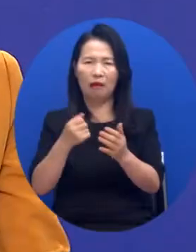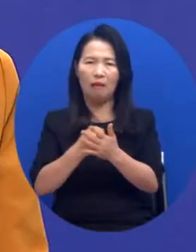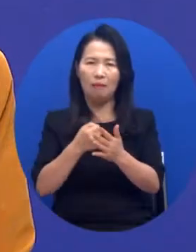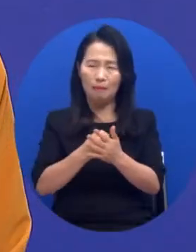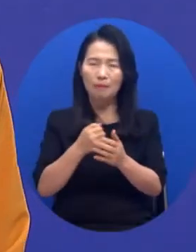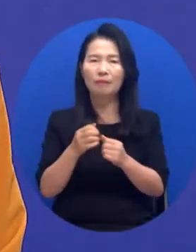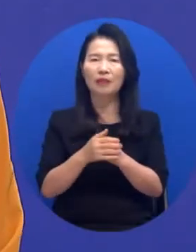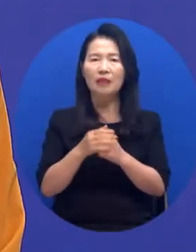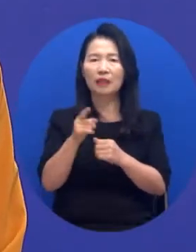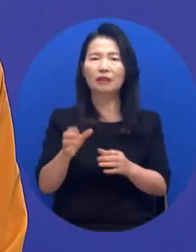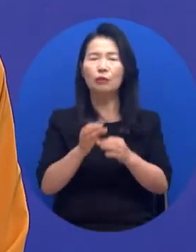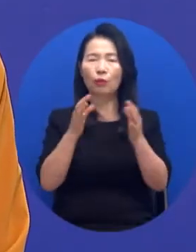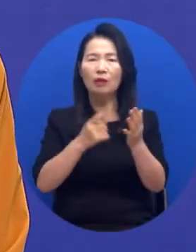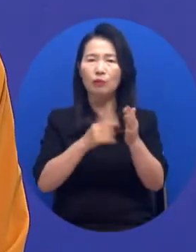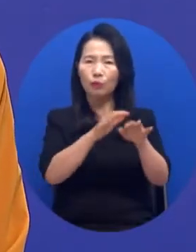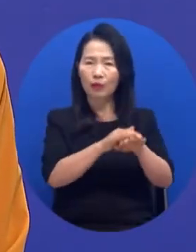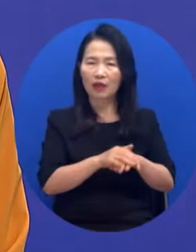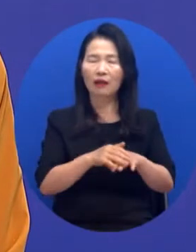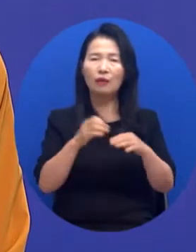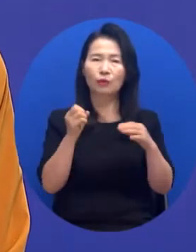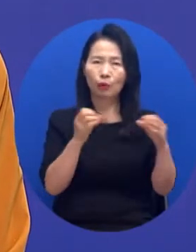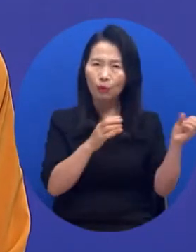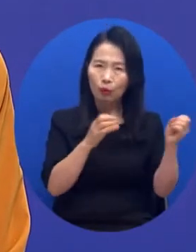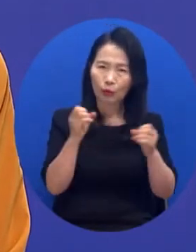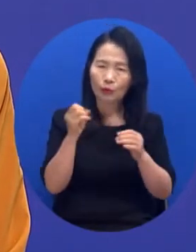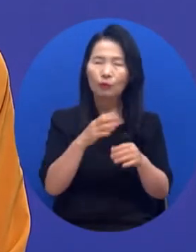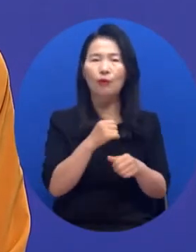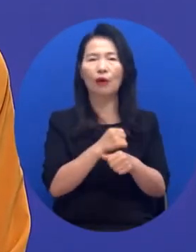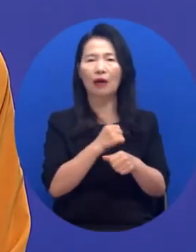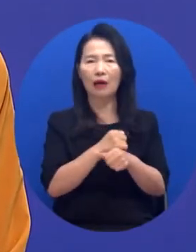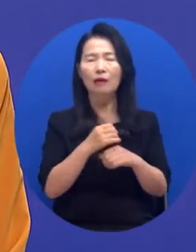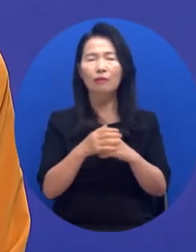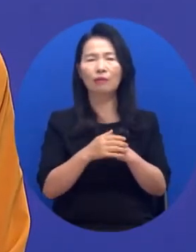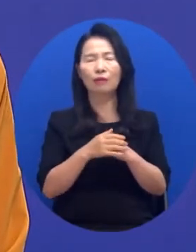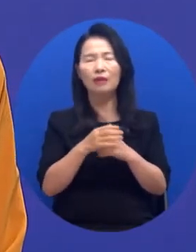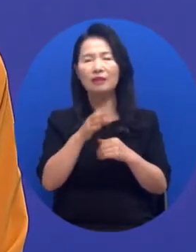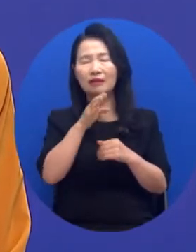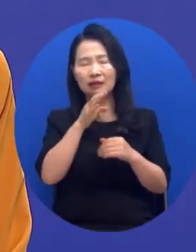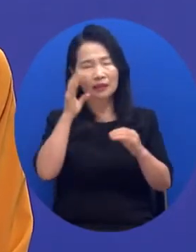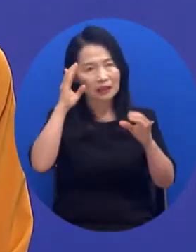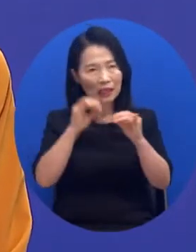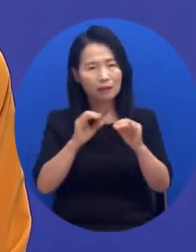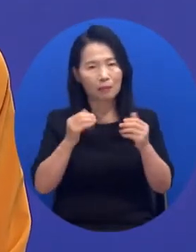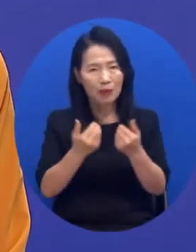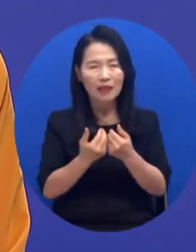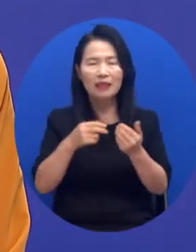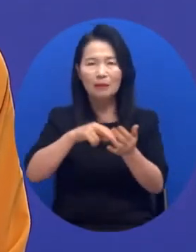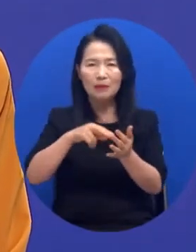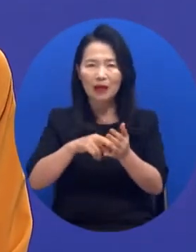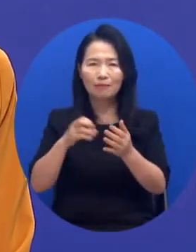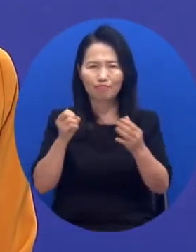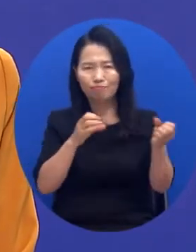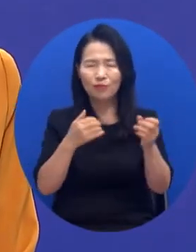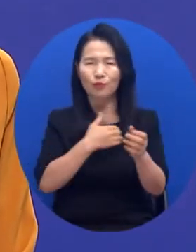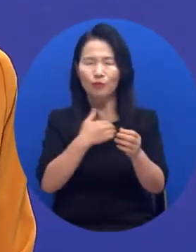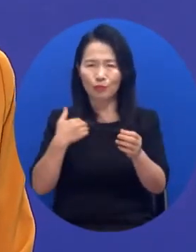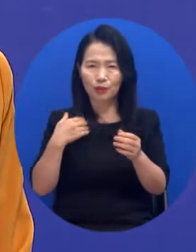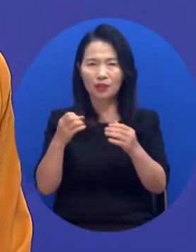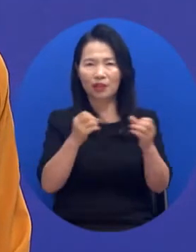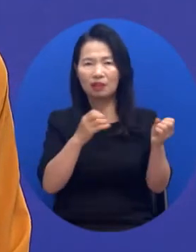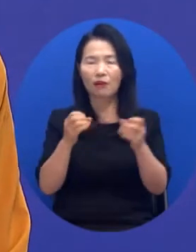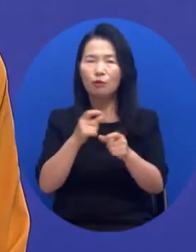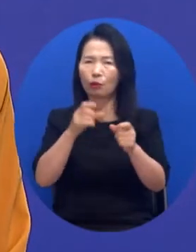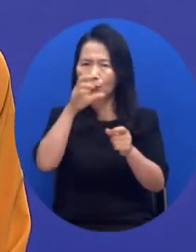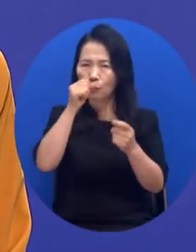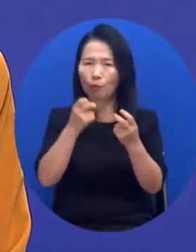그동안 총회에서는 또 토론도 하고 어떤 사안에 대해서 찬반 입장을 나눠서 효율적인 결과들을 도출 하기도